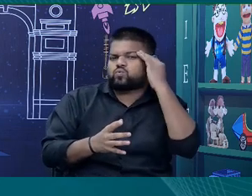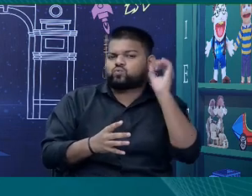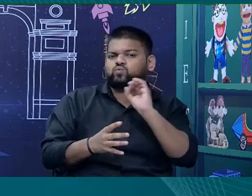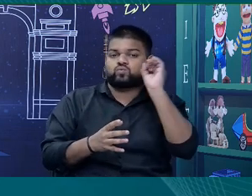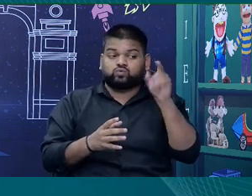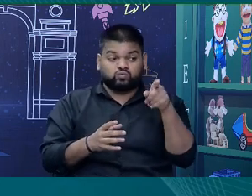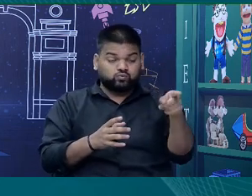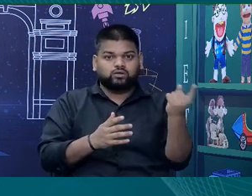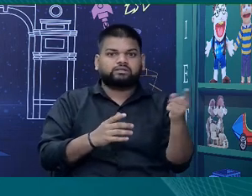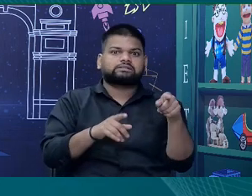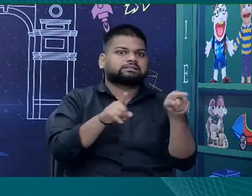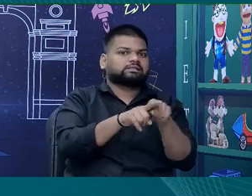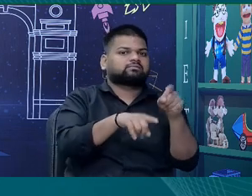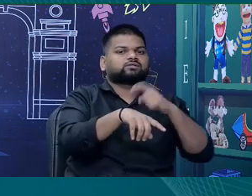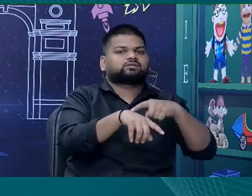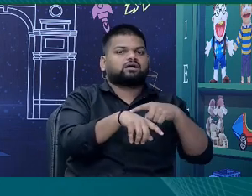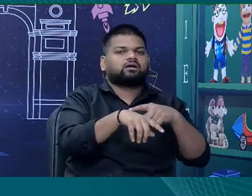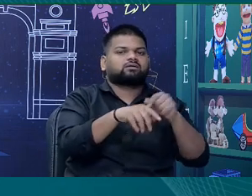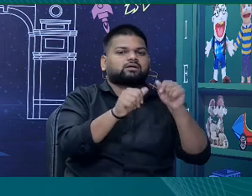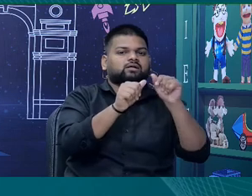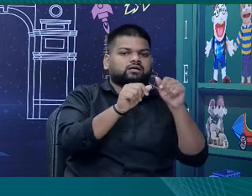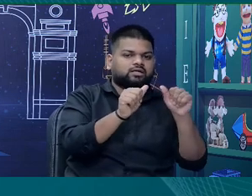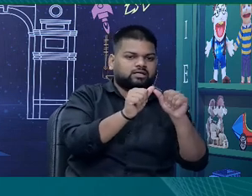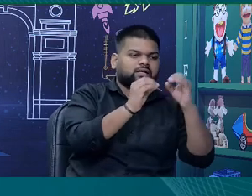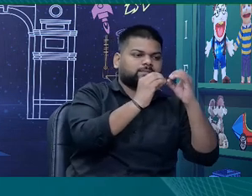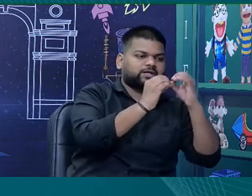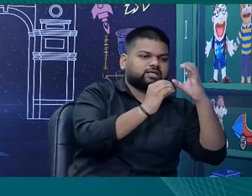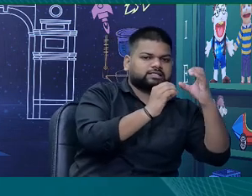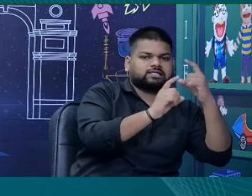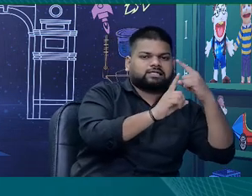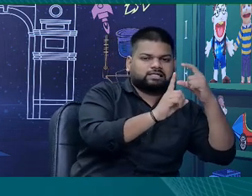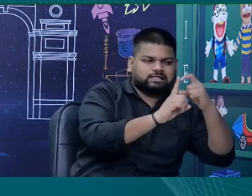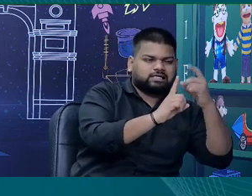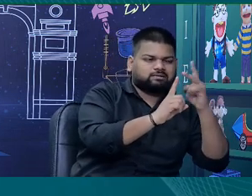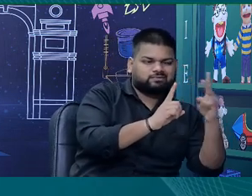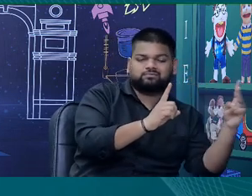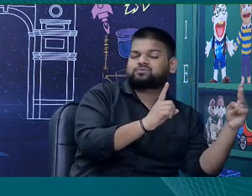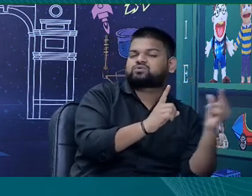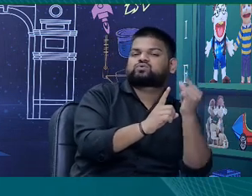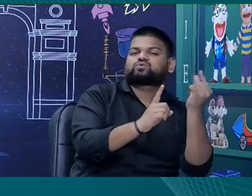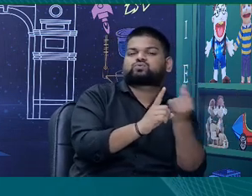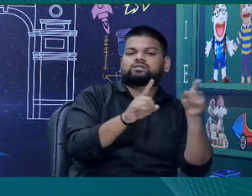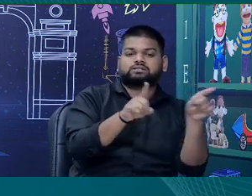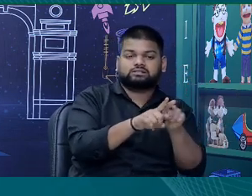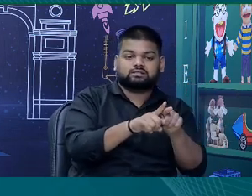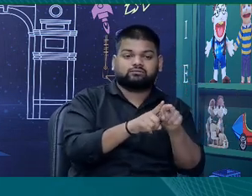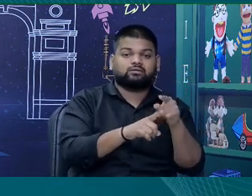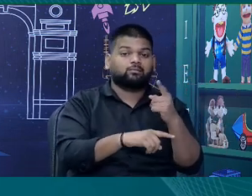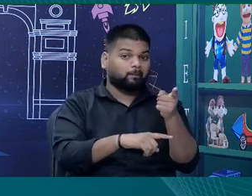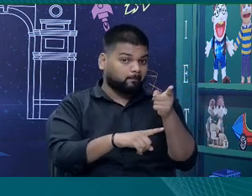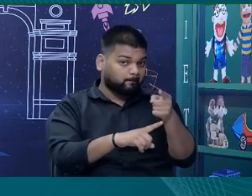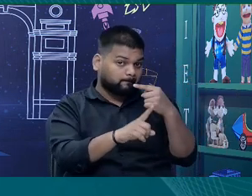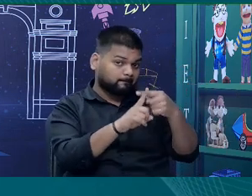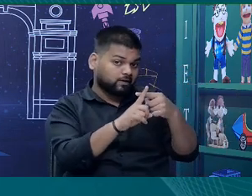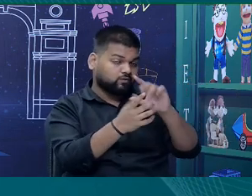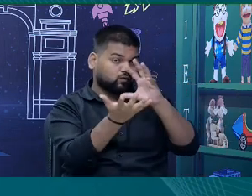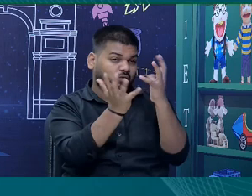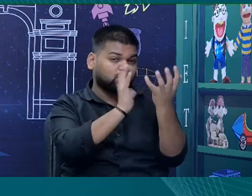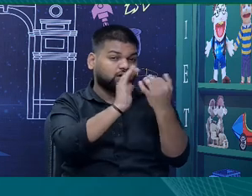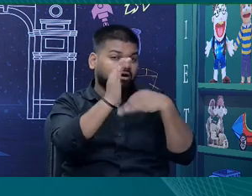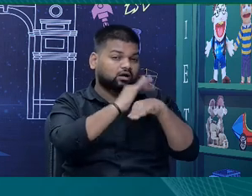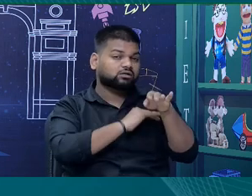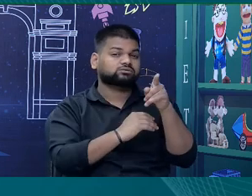एक्सप्रेशंस का उसे करते हैं और जो भी कॉन्सेप्ट होता है उसको समझते हैं साथ ही साथ जो उसके रियल लाइफ यूटिलिटीज है कहां कहां हो